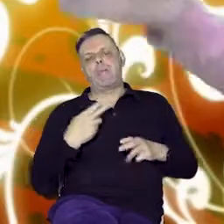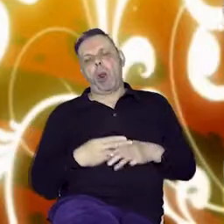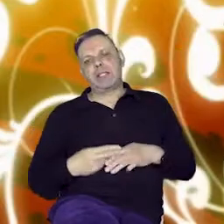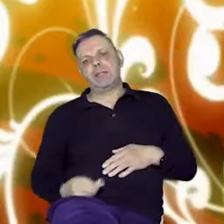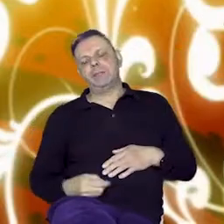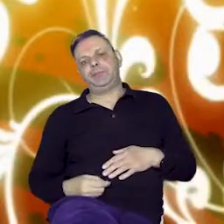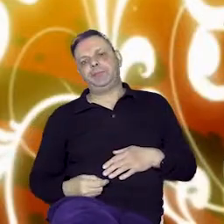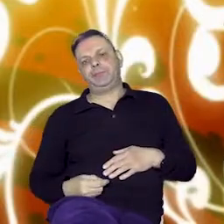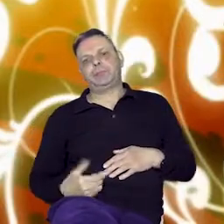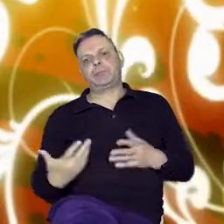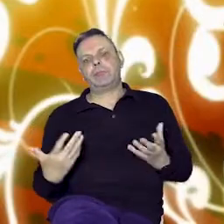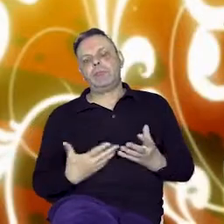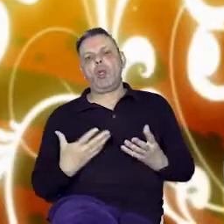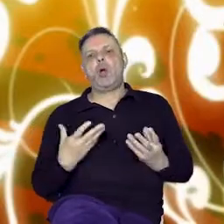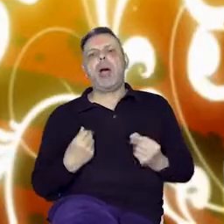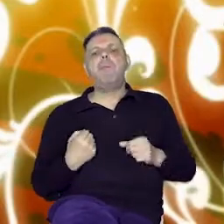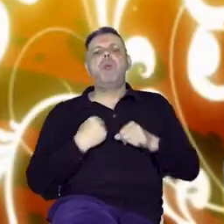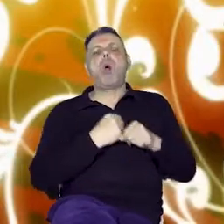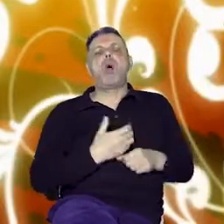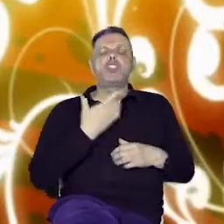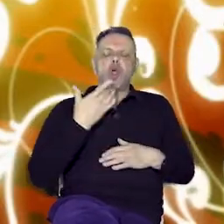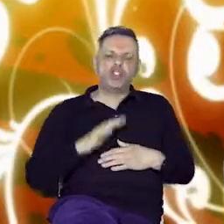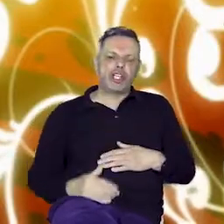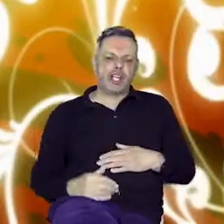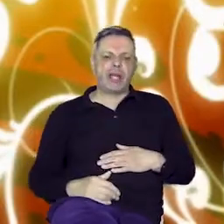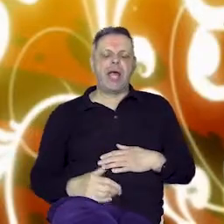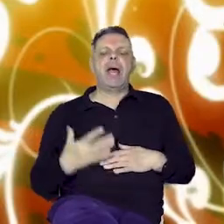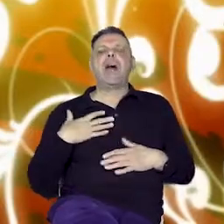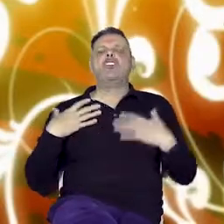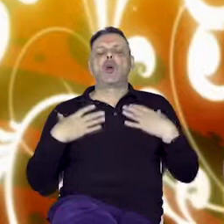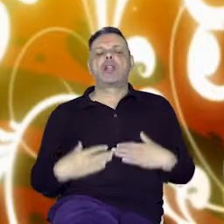debljina je bolest koja puno u sebi nosi oštećenja našeg cijelog organizma.